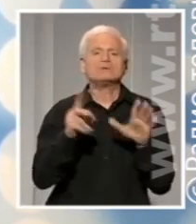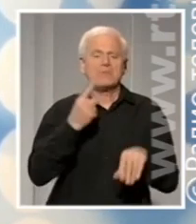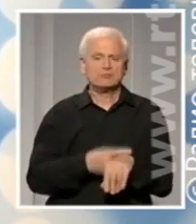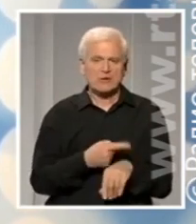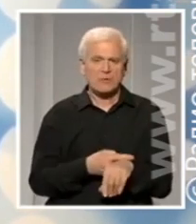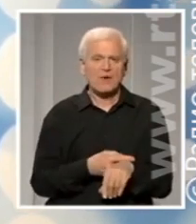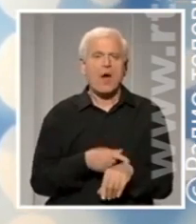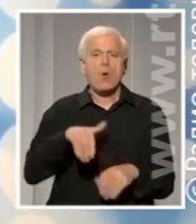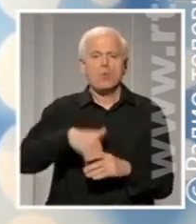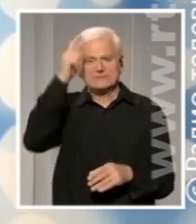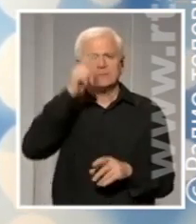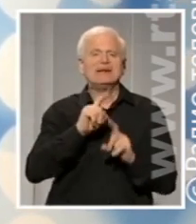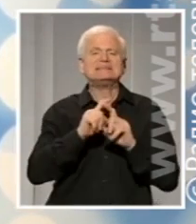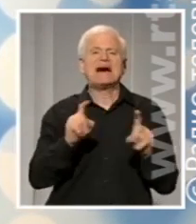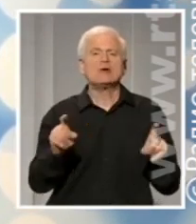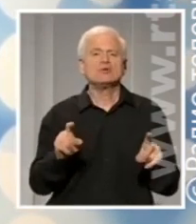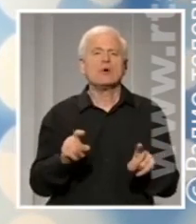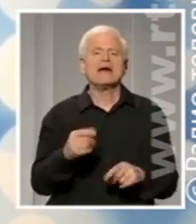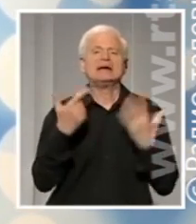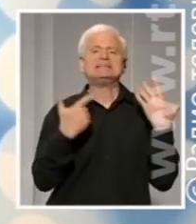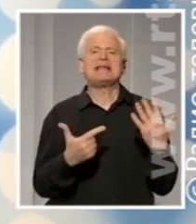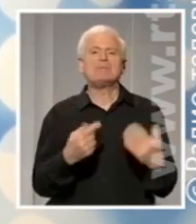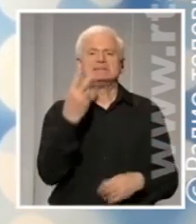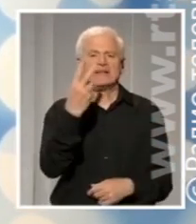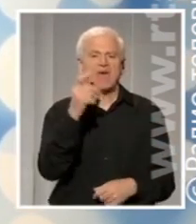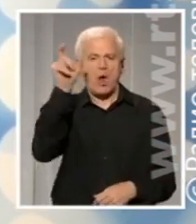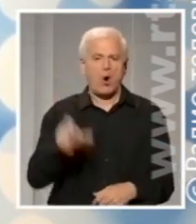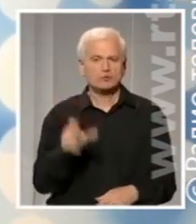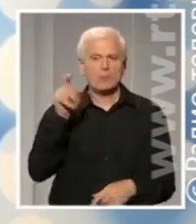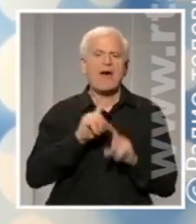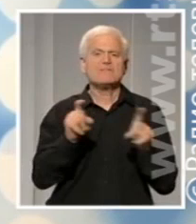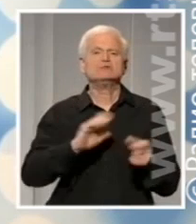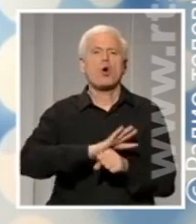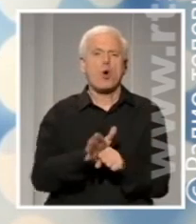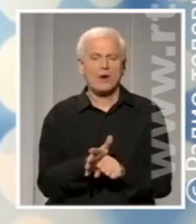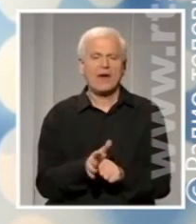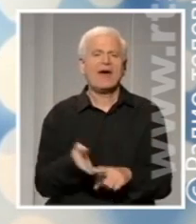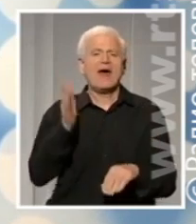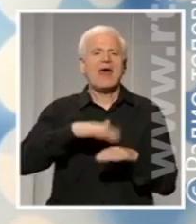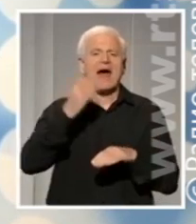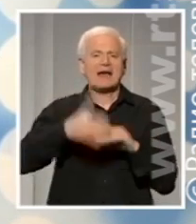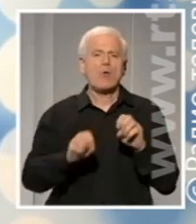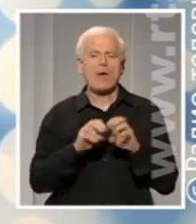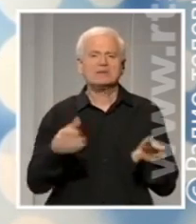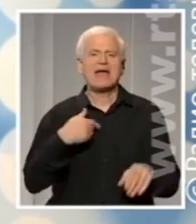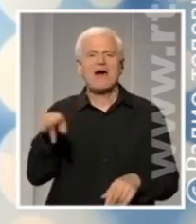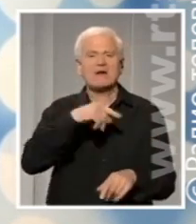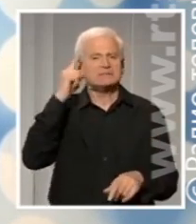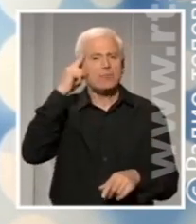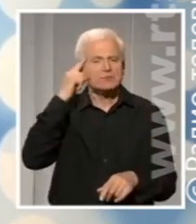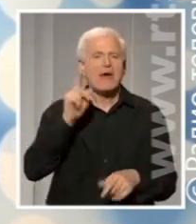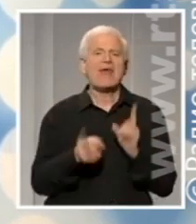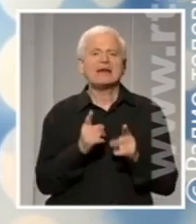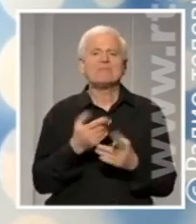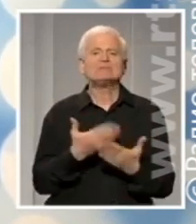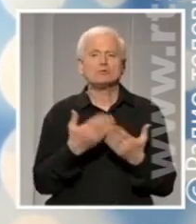sati, u Srbiji su zaražene 72 osobe virusom korona. Na kraju emisije ja vas podsjećam da je nastava